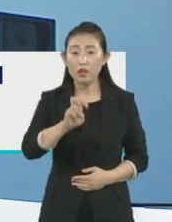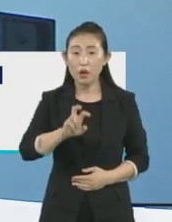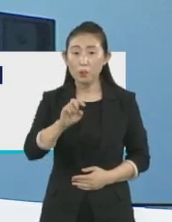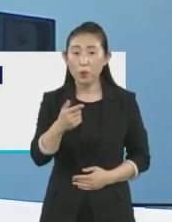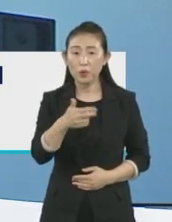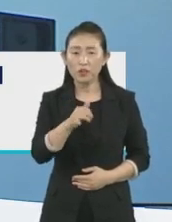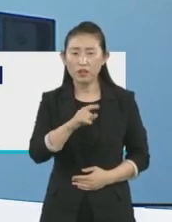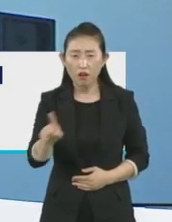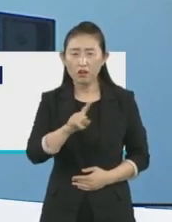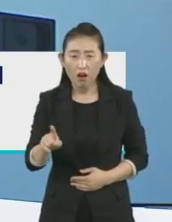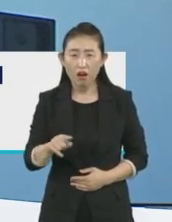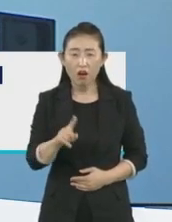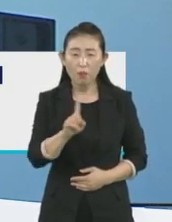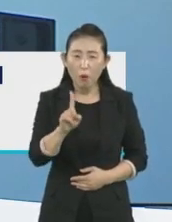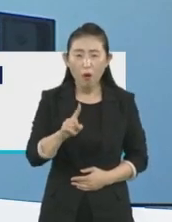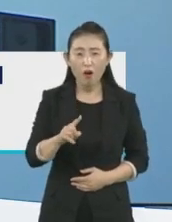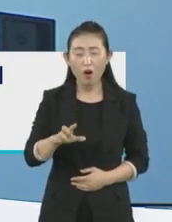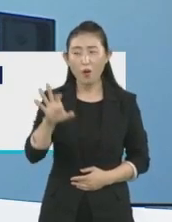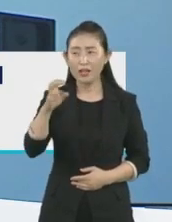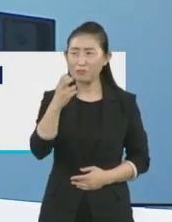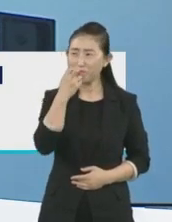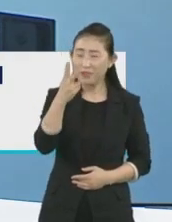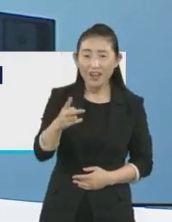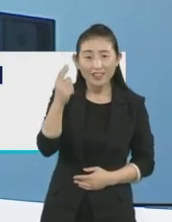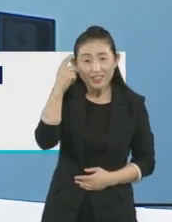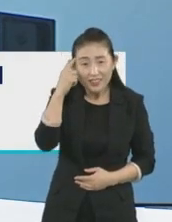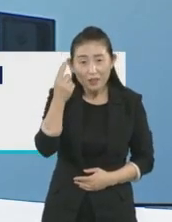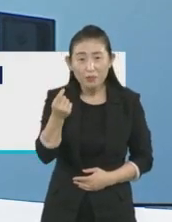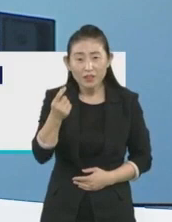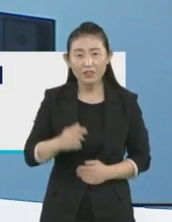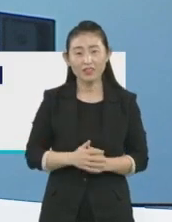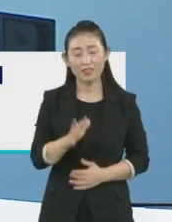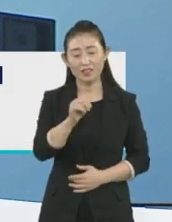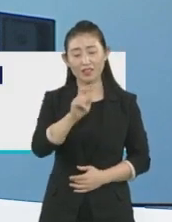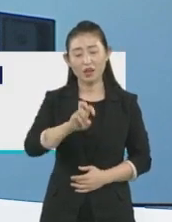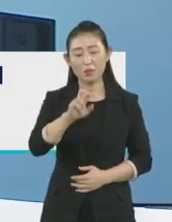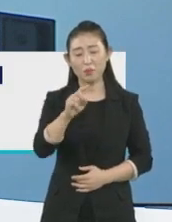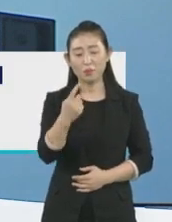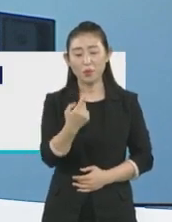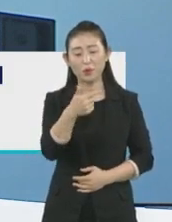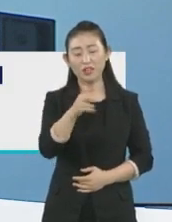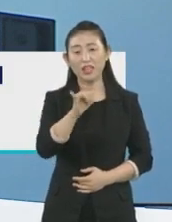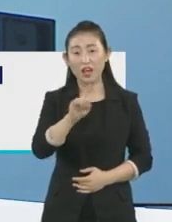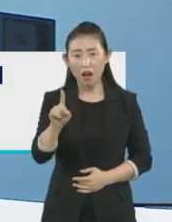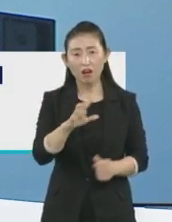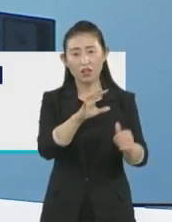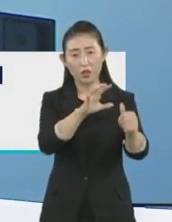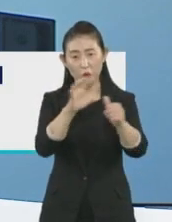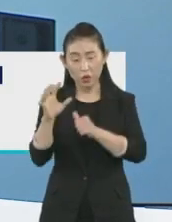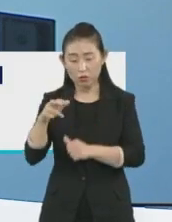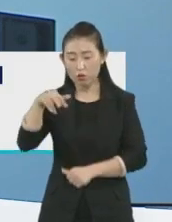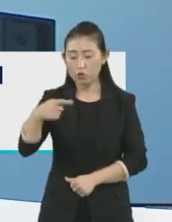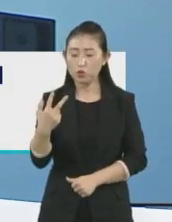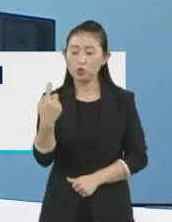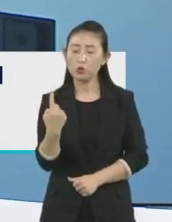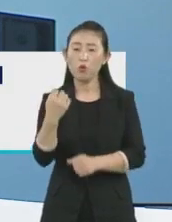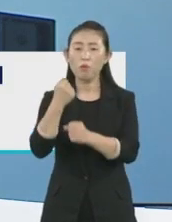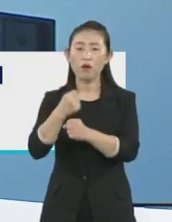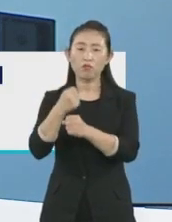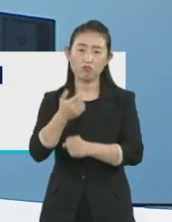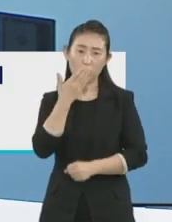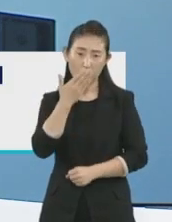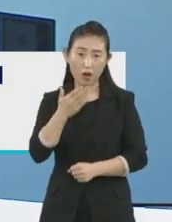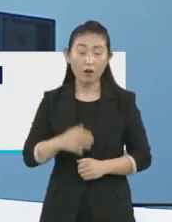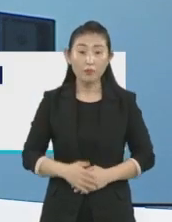암모니아 하면 고약한 화장실 냄새를 많이 떠올리실 텐데 요즘 이 암모니아가 차세대 에너지원인 수소의 원료로